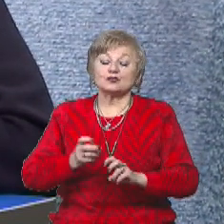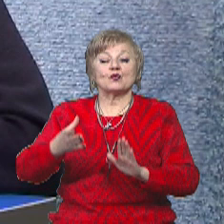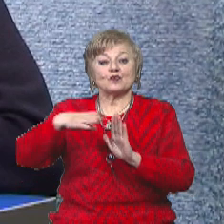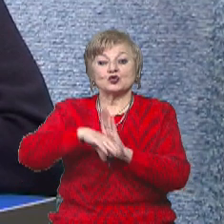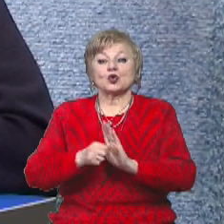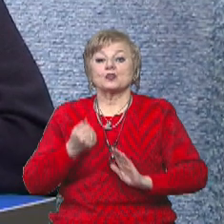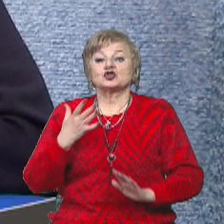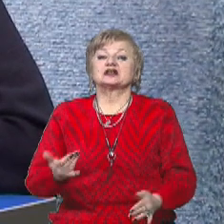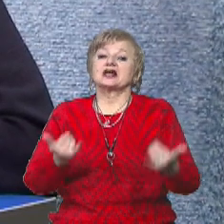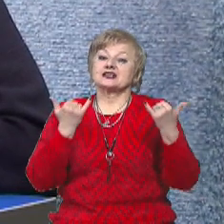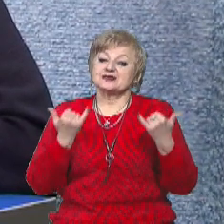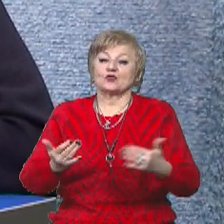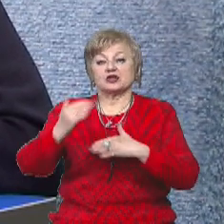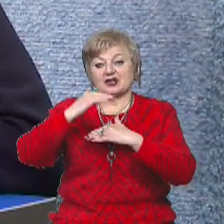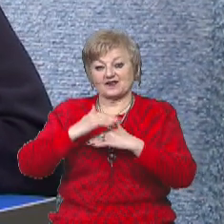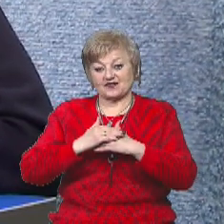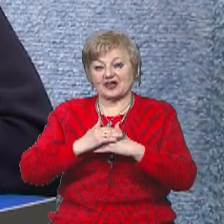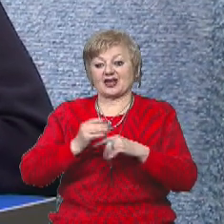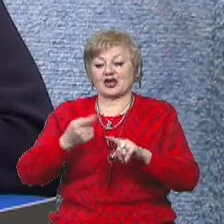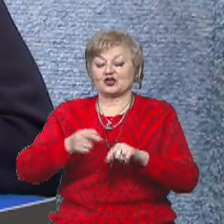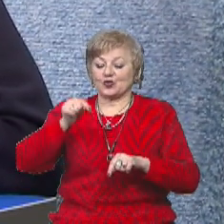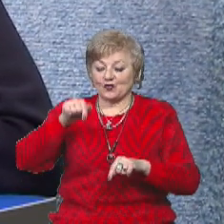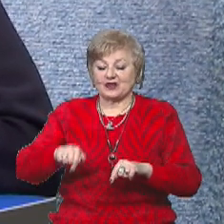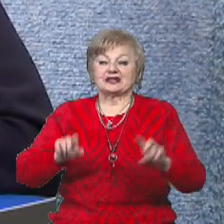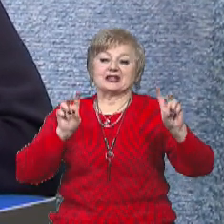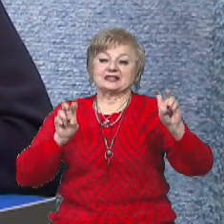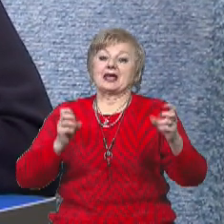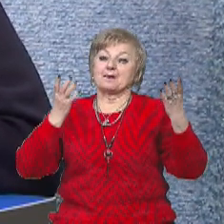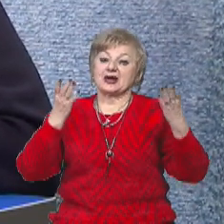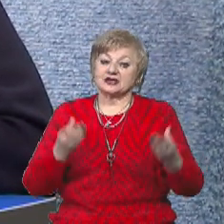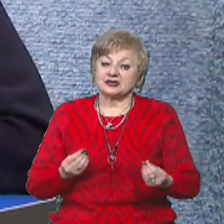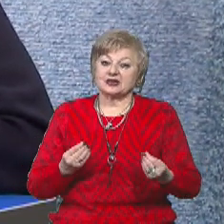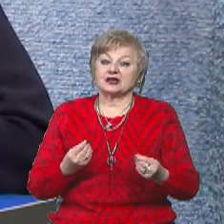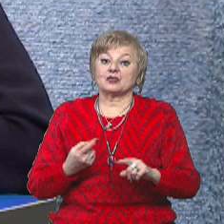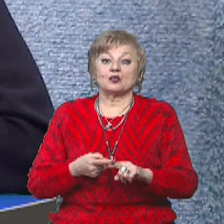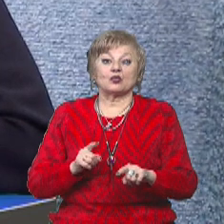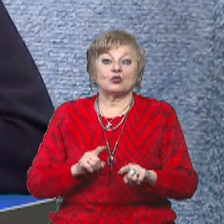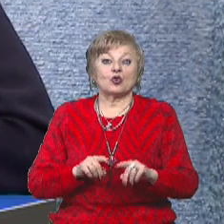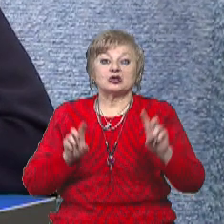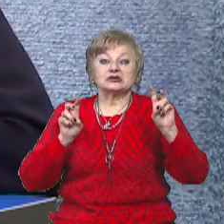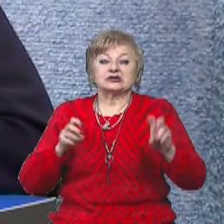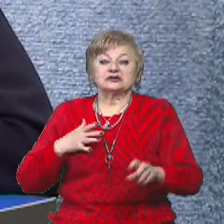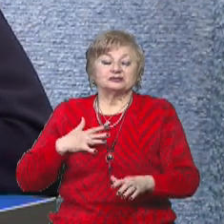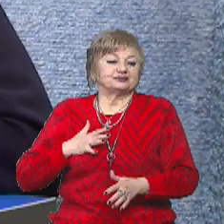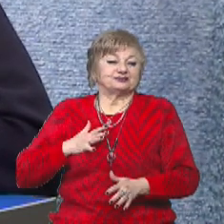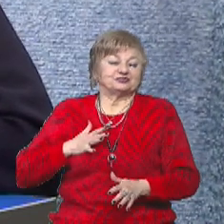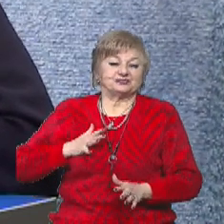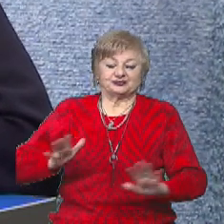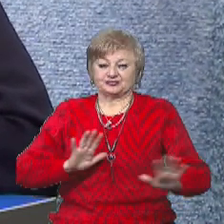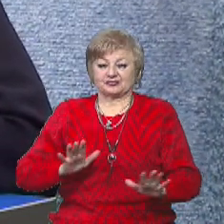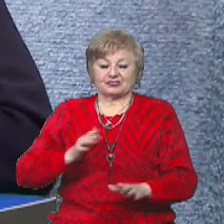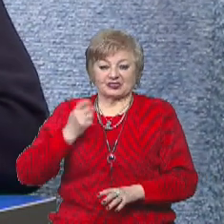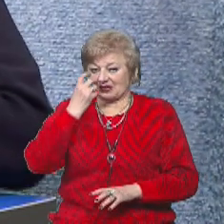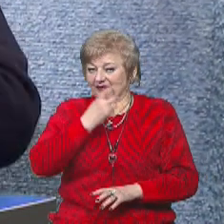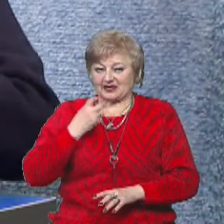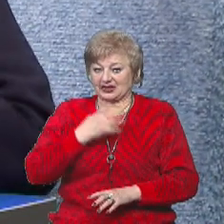і сьогодні, цього вечора, у цій темі дня, бо темі нестерпного смороду,